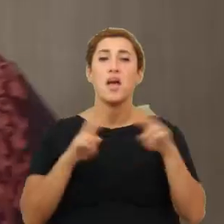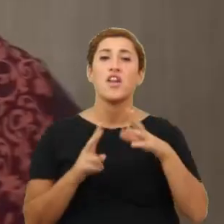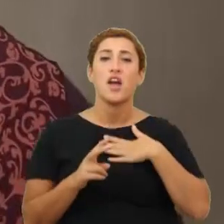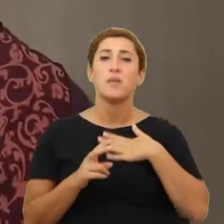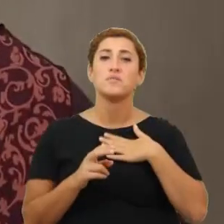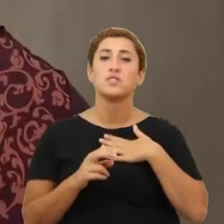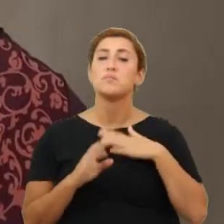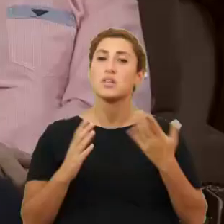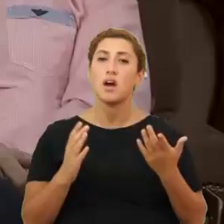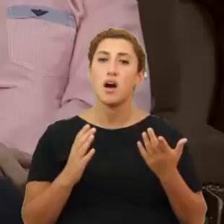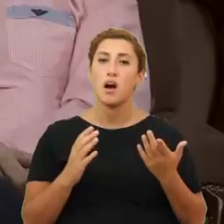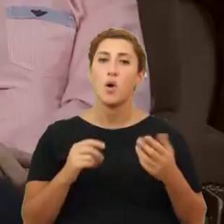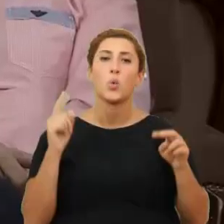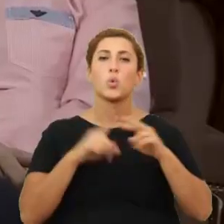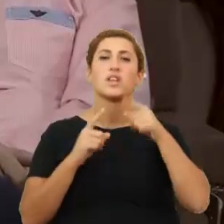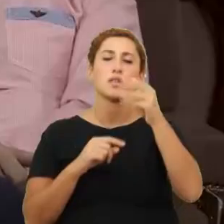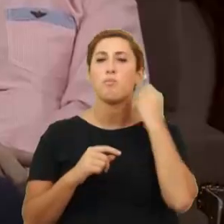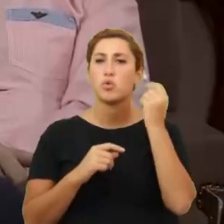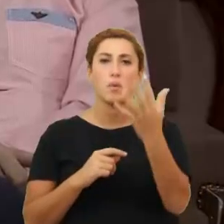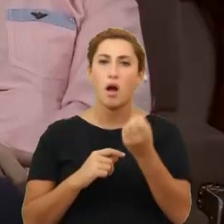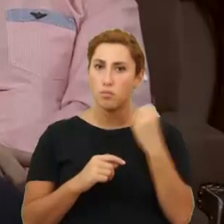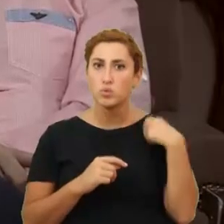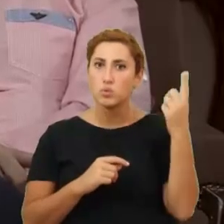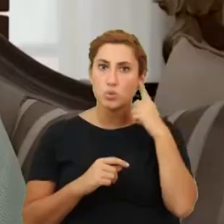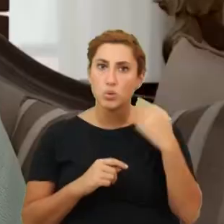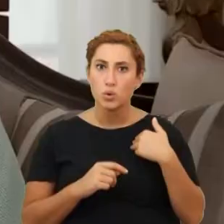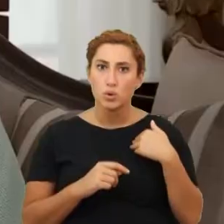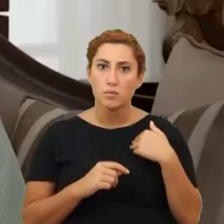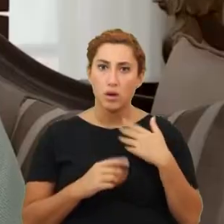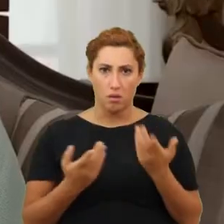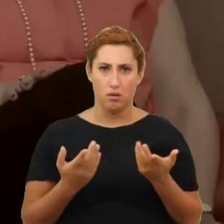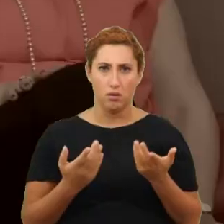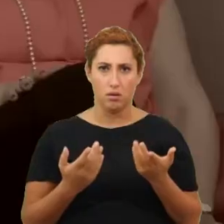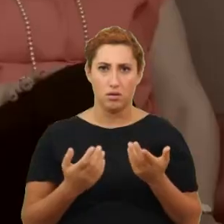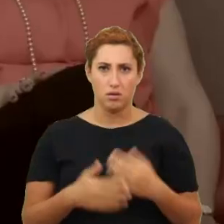Meryemciğim. Ya Nurhan senden borç almış duyduğuma göre.